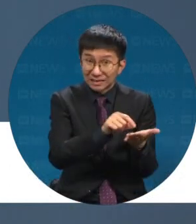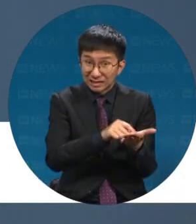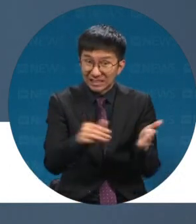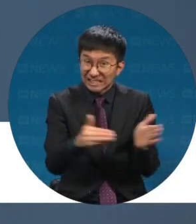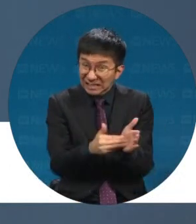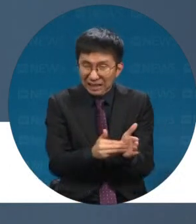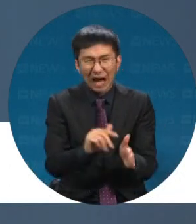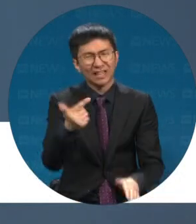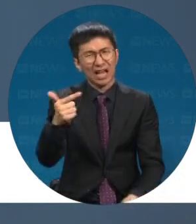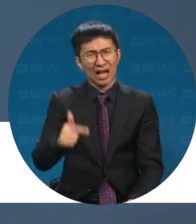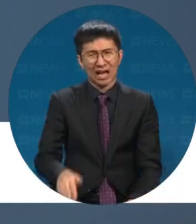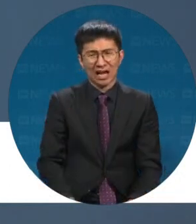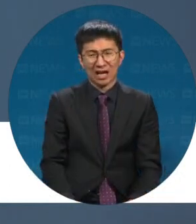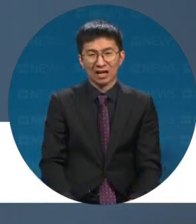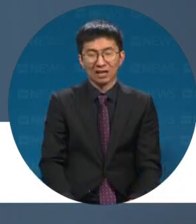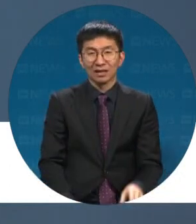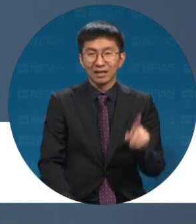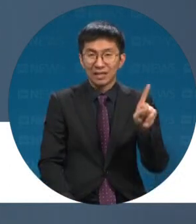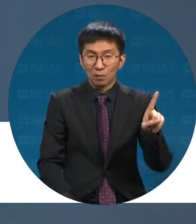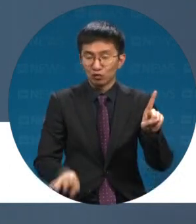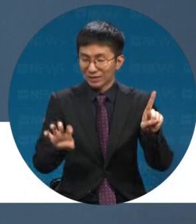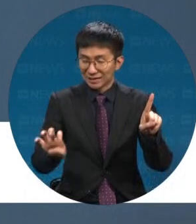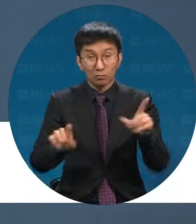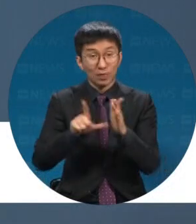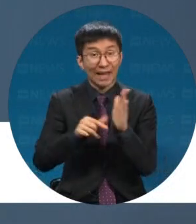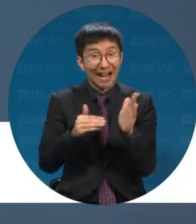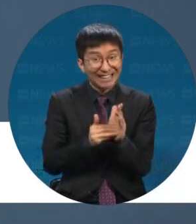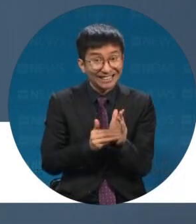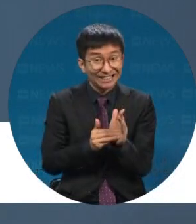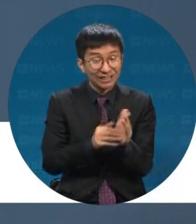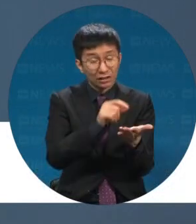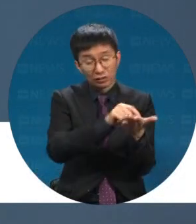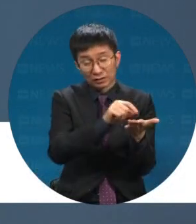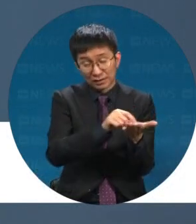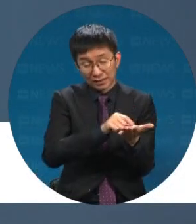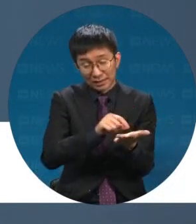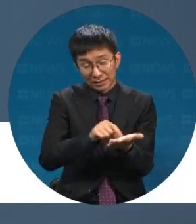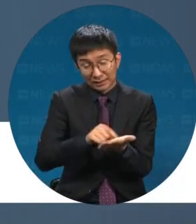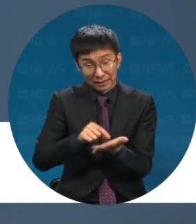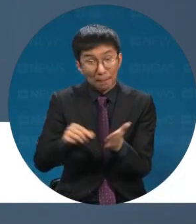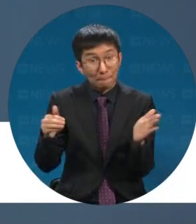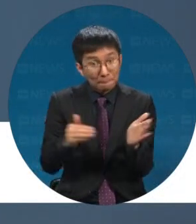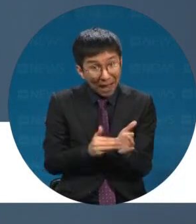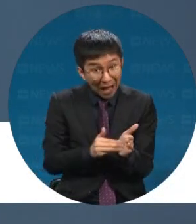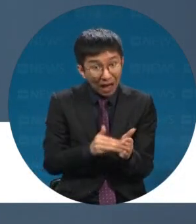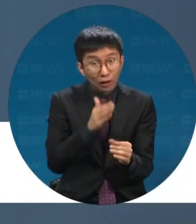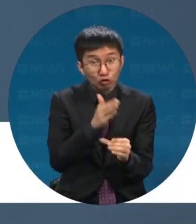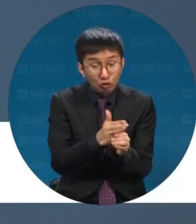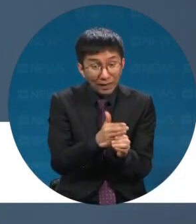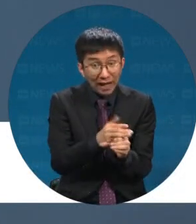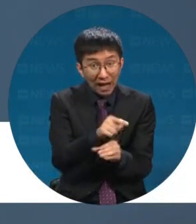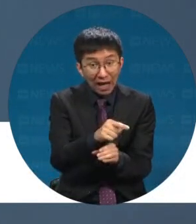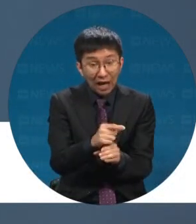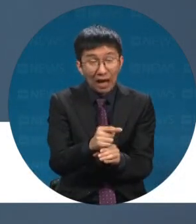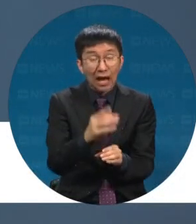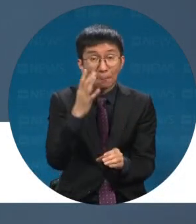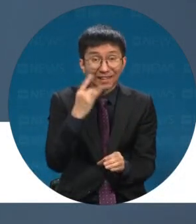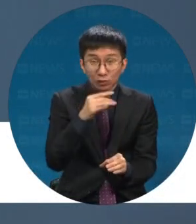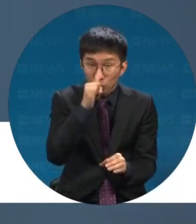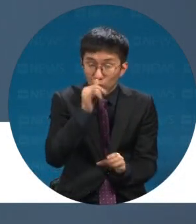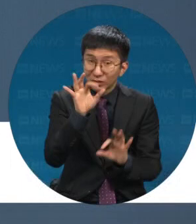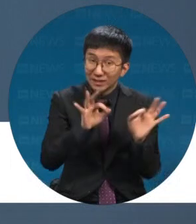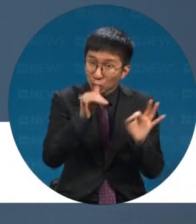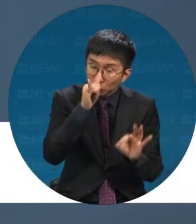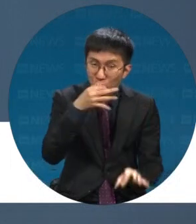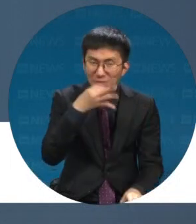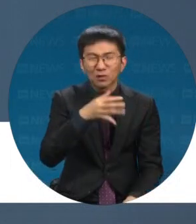게 아닙니다. 그래서 1번부터 40번까지 쭉 그 마킹 자국이 있다라고 하면 그 중간에 빠지는 부분도 있고 틀린 부분도 있고